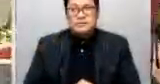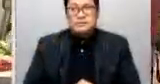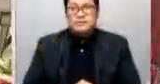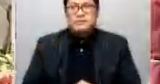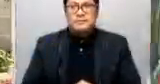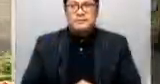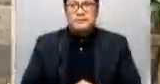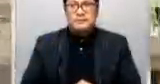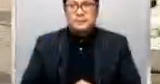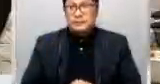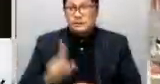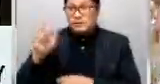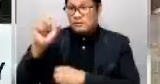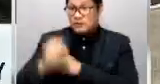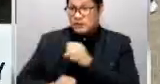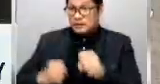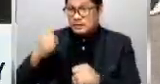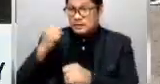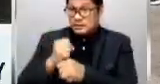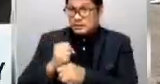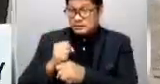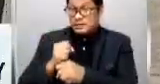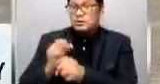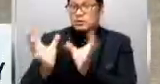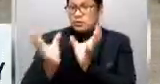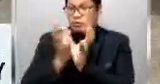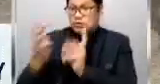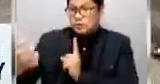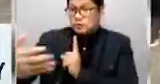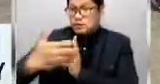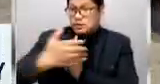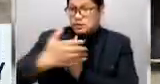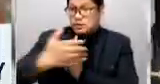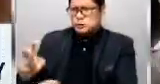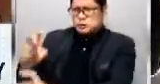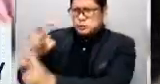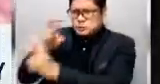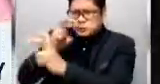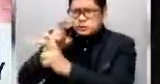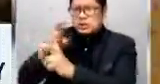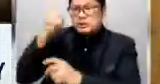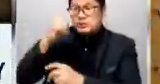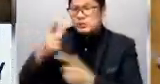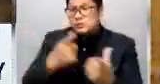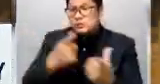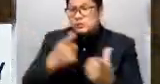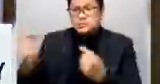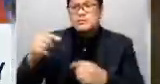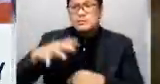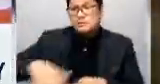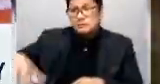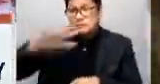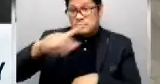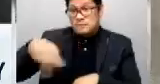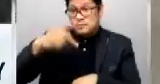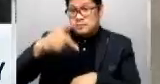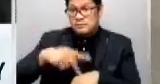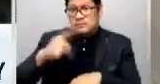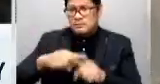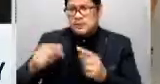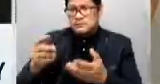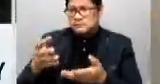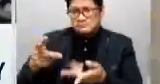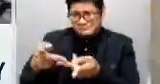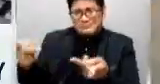Mag-iisang taon na ang community quarantine at ang mahigpit na pagpapatupad ng health protocols sa bansa. Pero sa ilang lugar, tulad sa